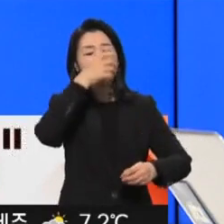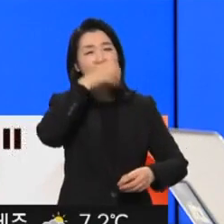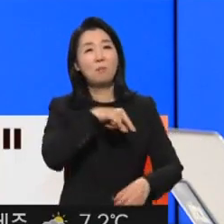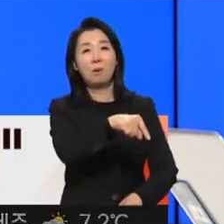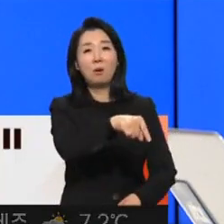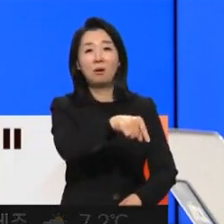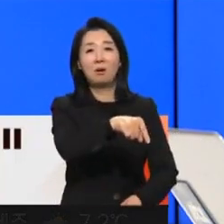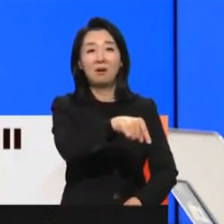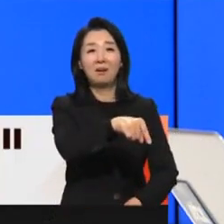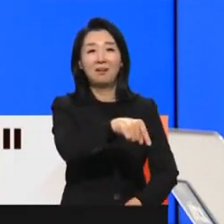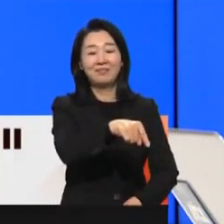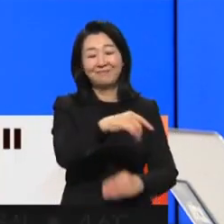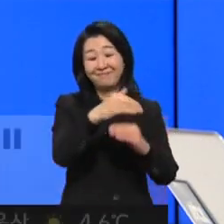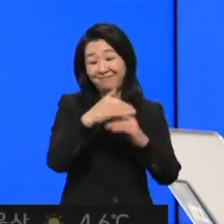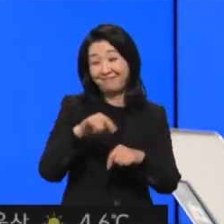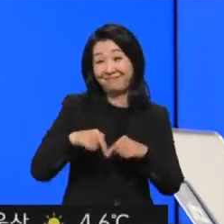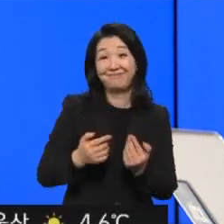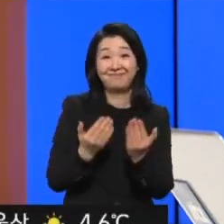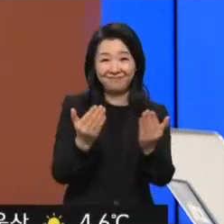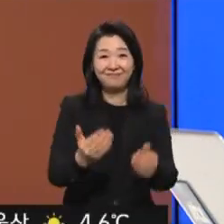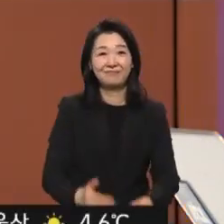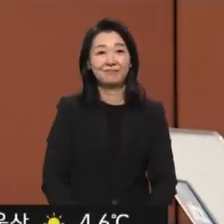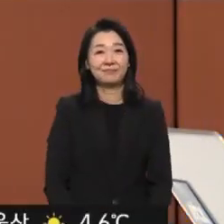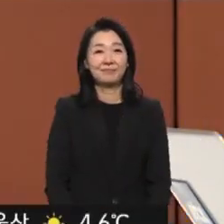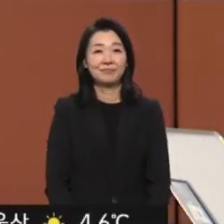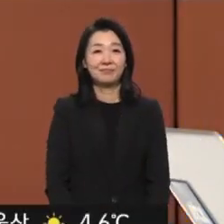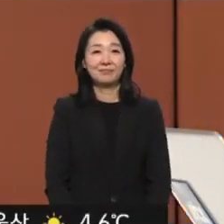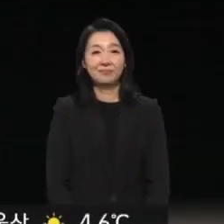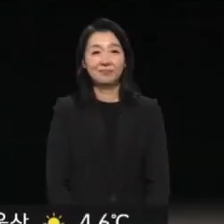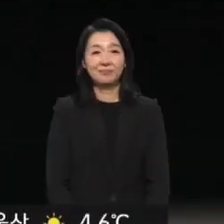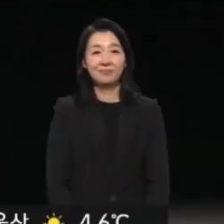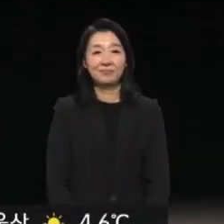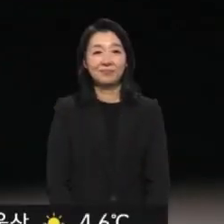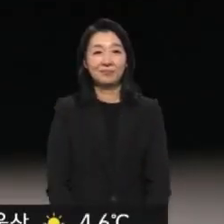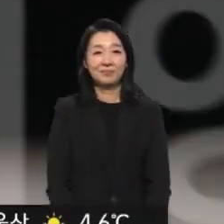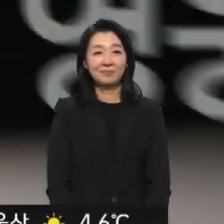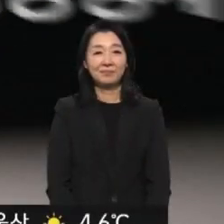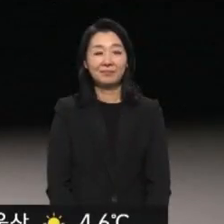날을 세웠는데요. 관련 내용을 정치 인사이드에서 짚어봅니다.